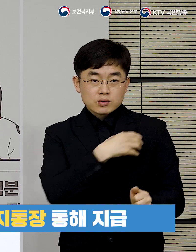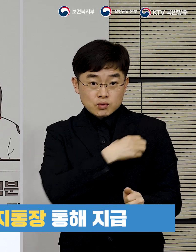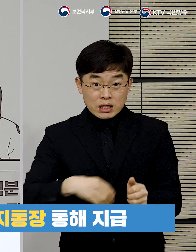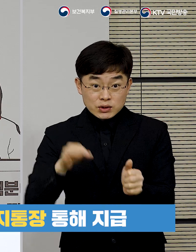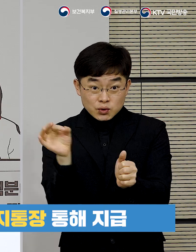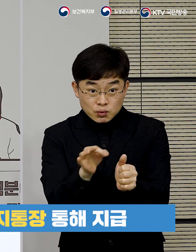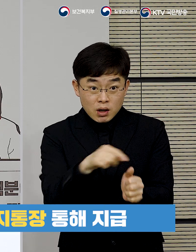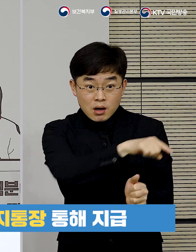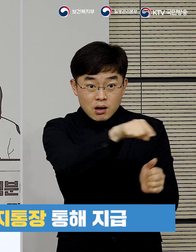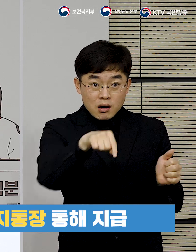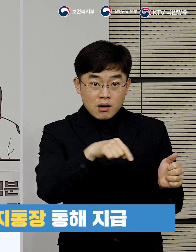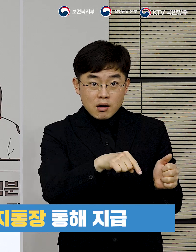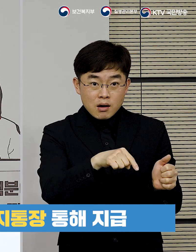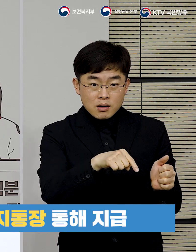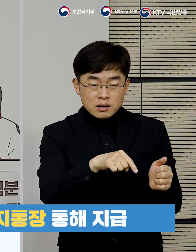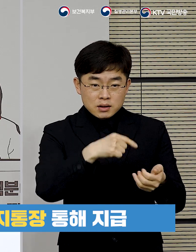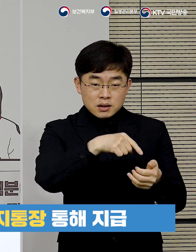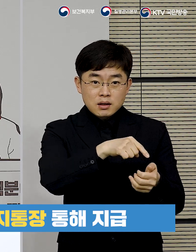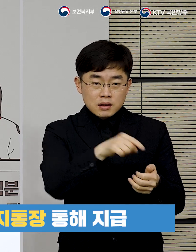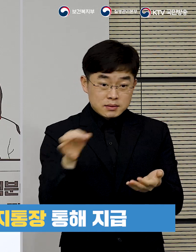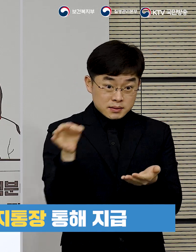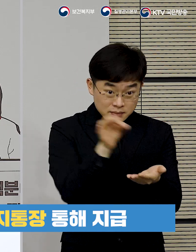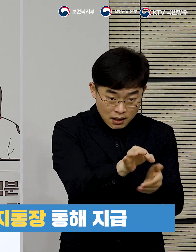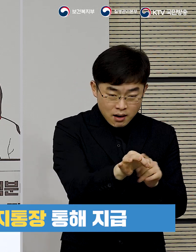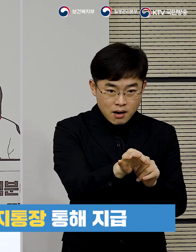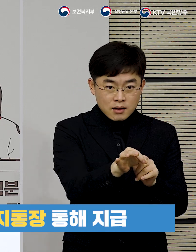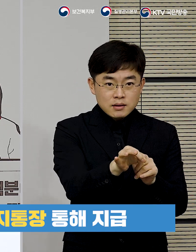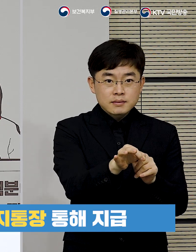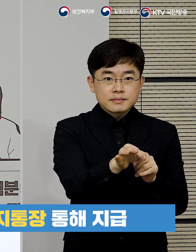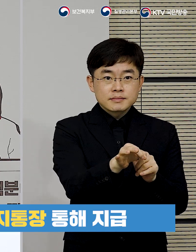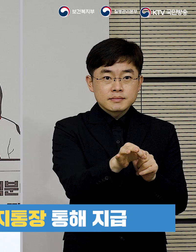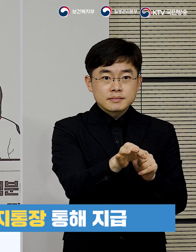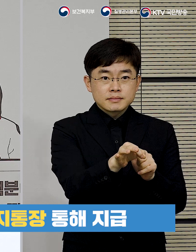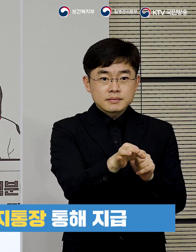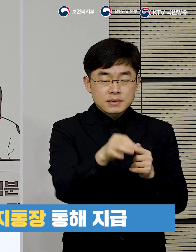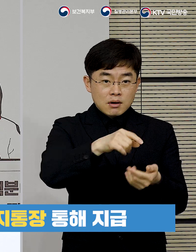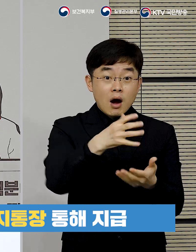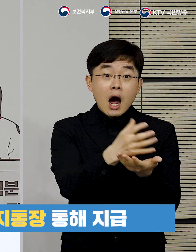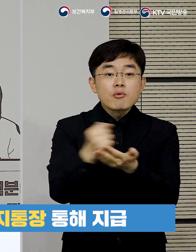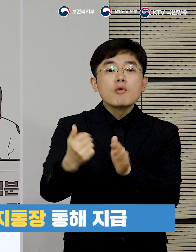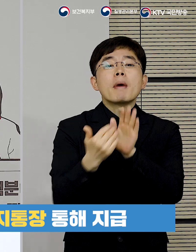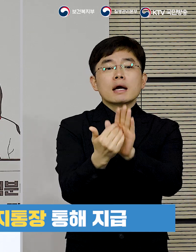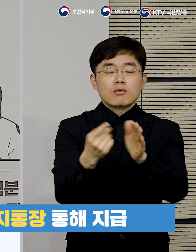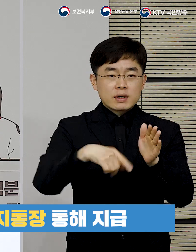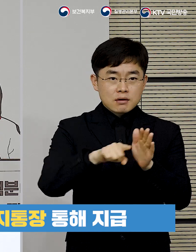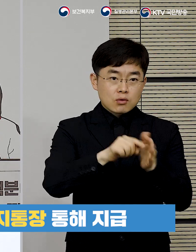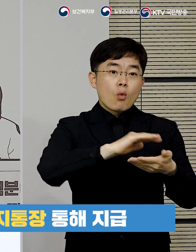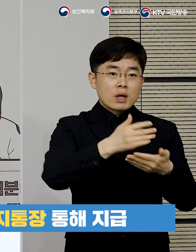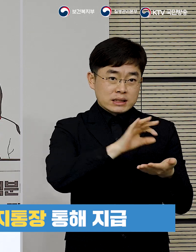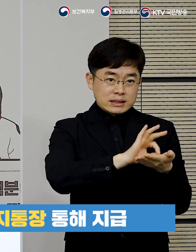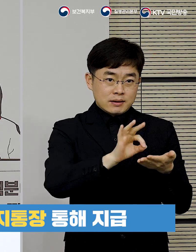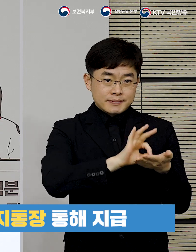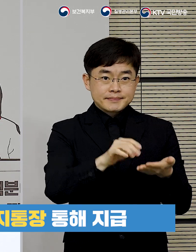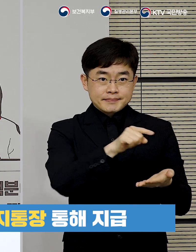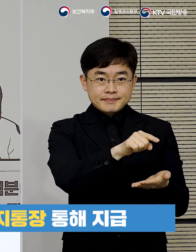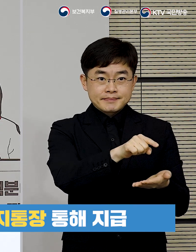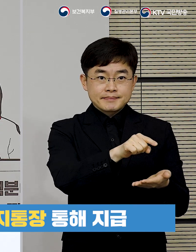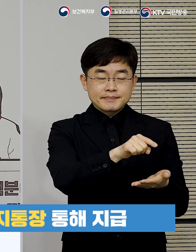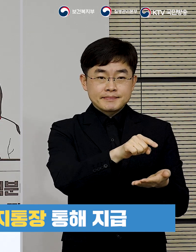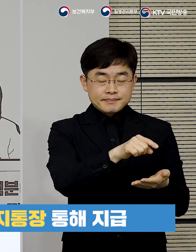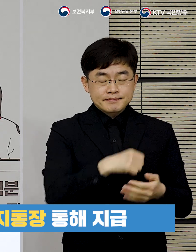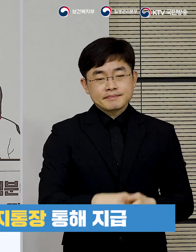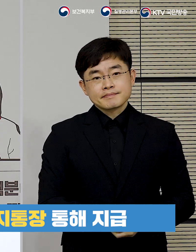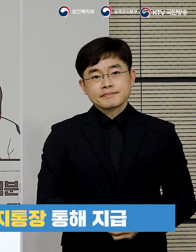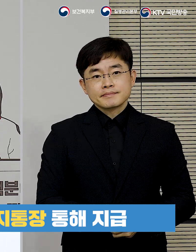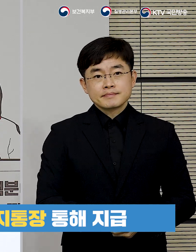특별히 압류를 금지하는 압류가 금지된 금전만 입금될 수 있다는 이러한 제한점이 있습니다. 이에